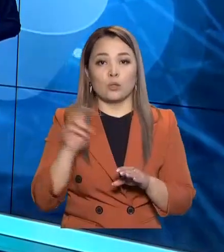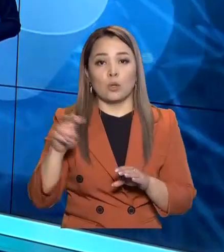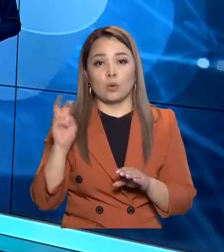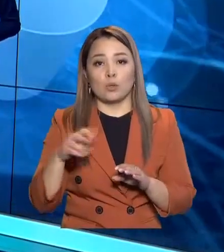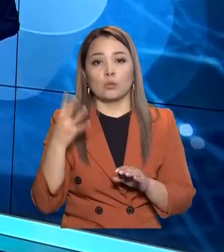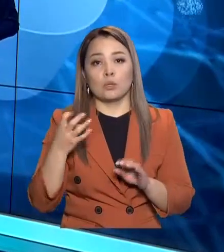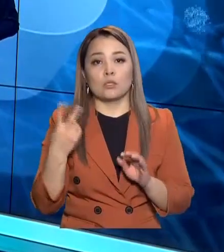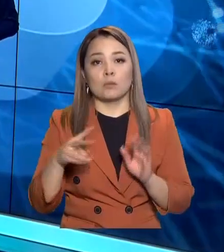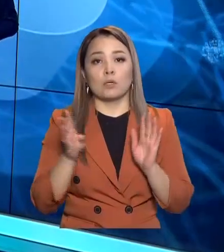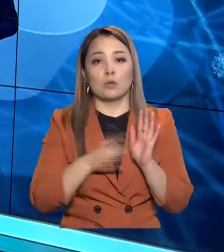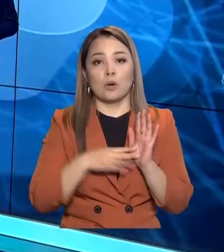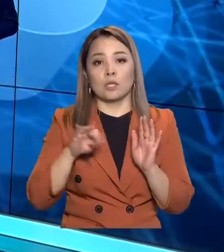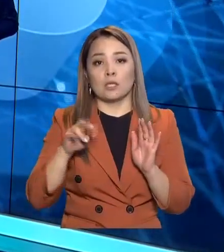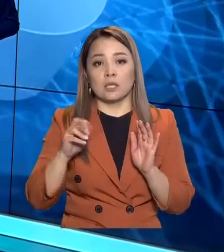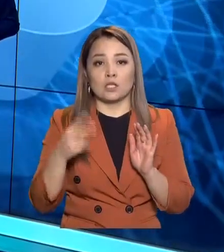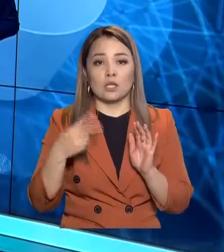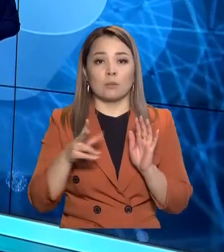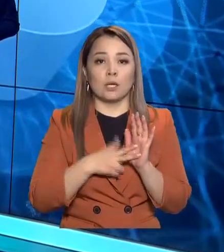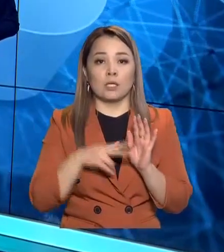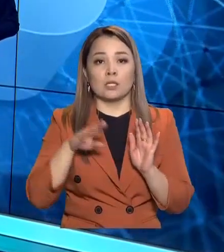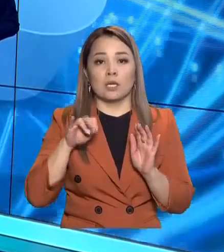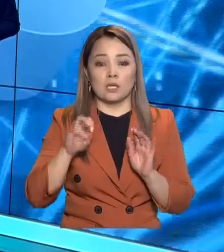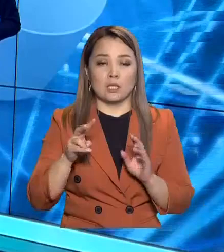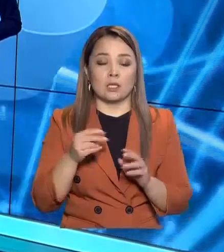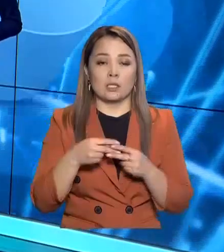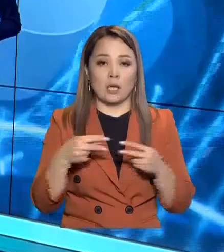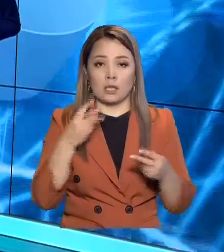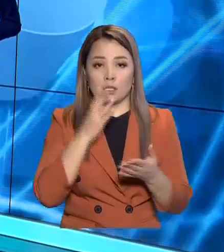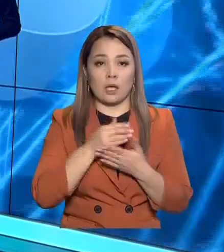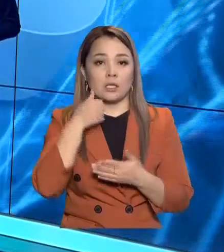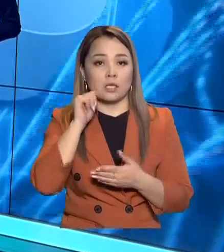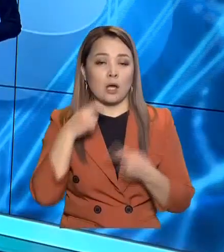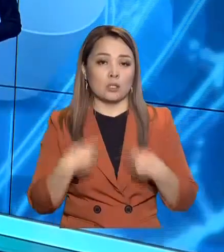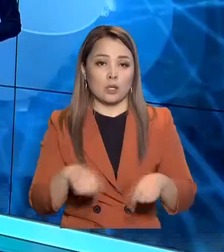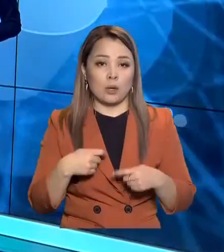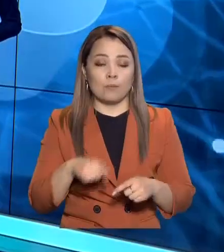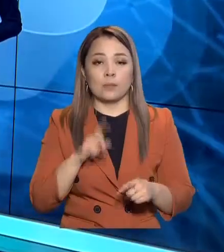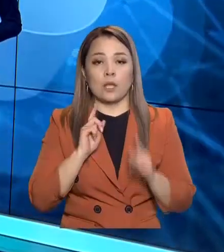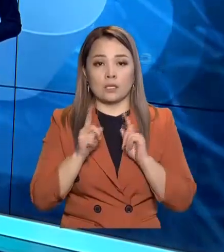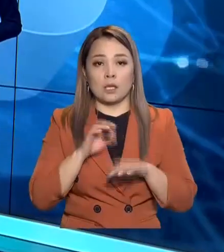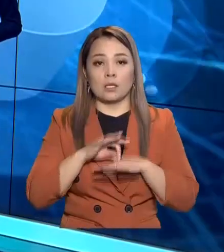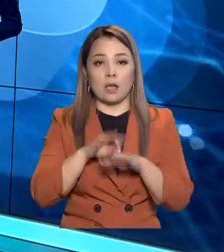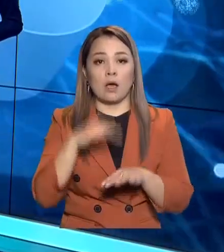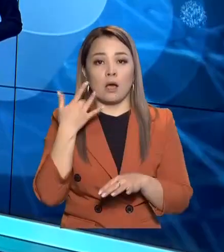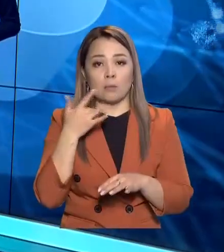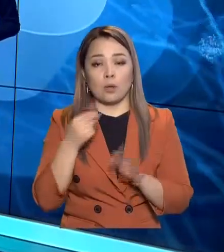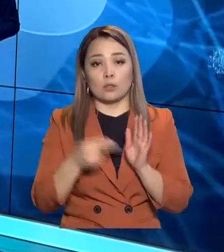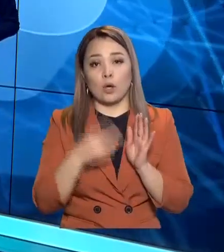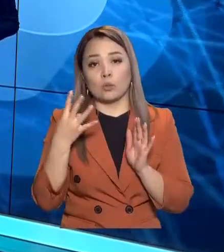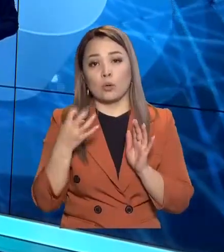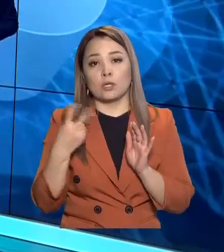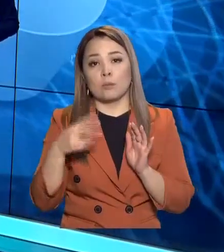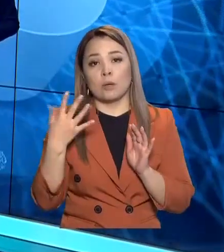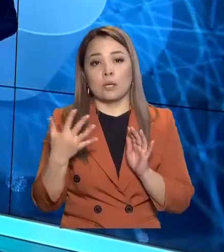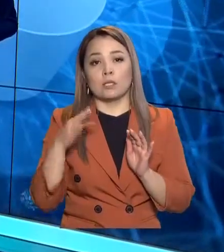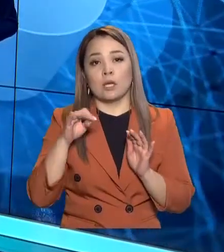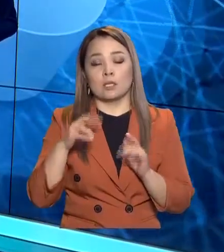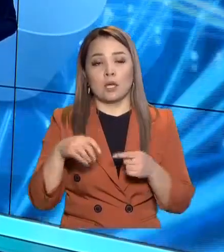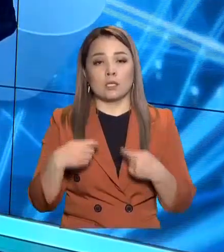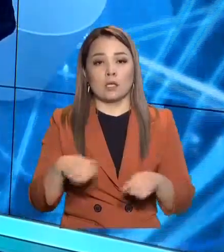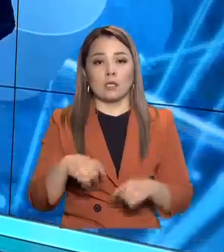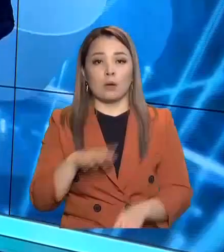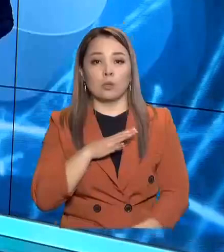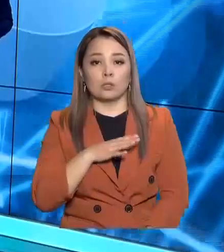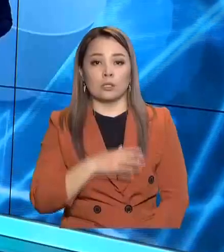доллар 429 теңге 28 тиынға теңесті. Кешегі сауда сессиясында Америка валютасы 425 теңгеден сатылған